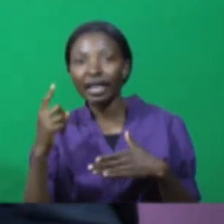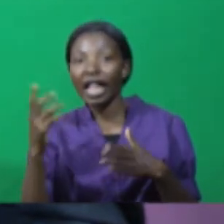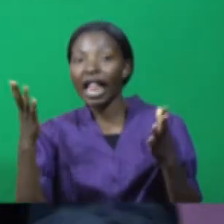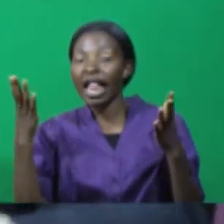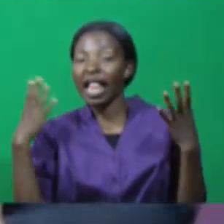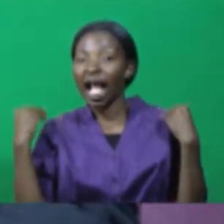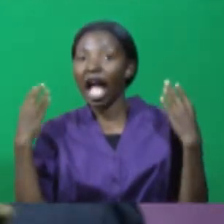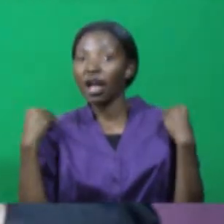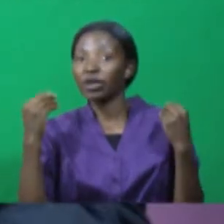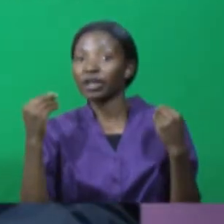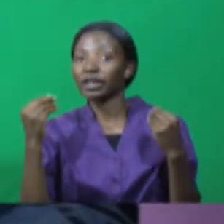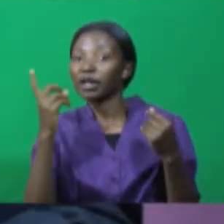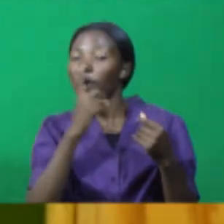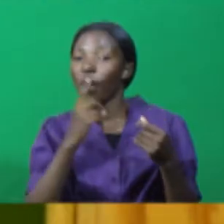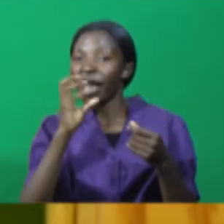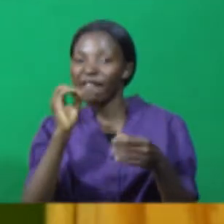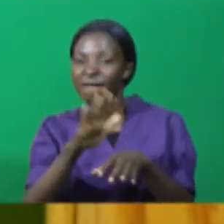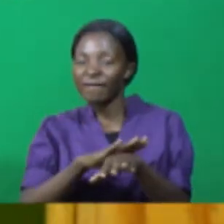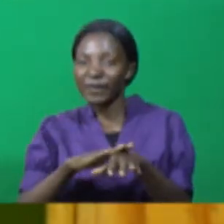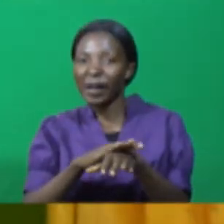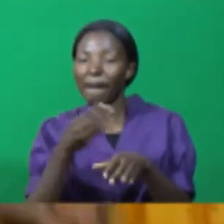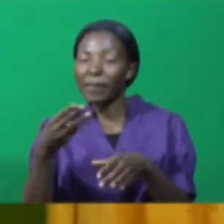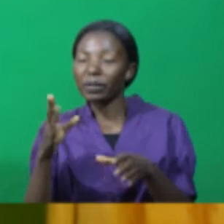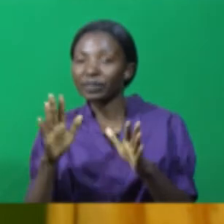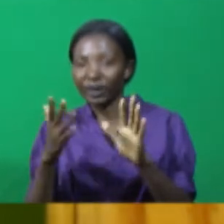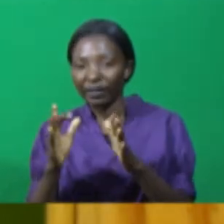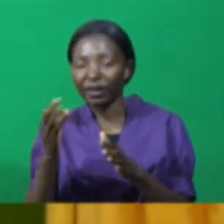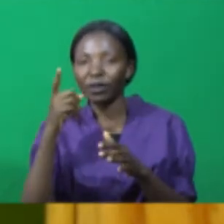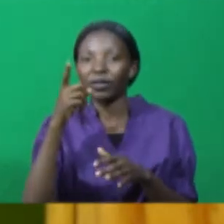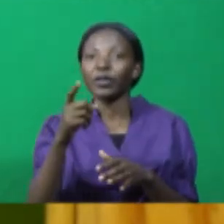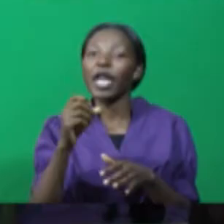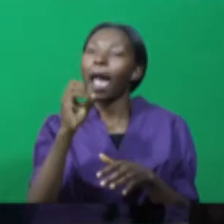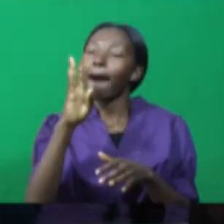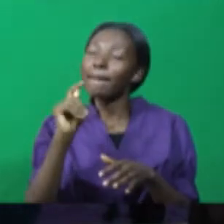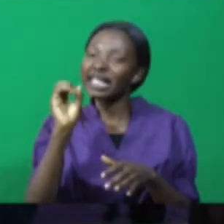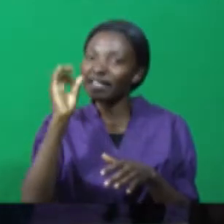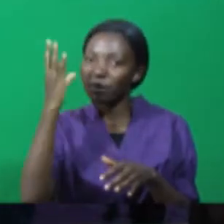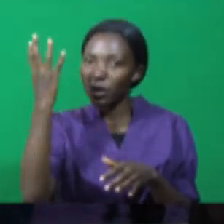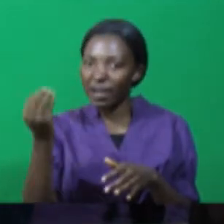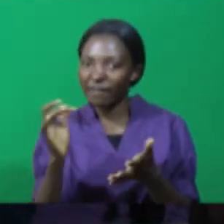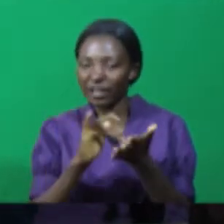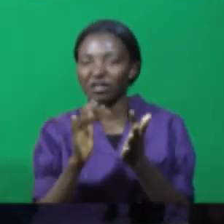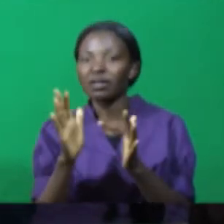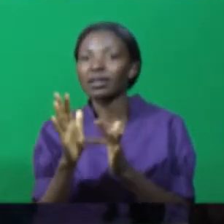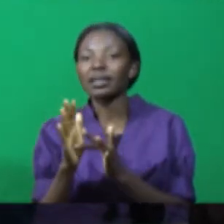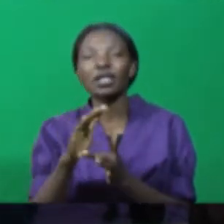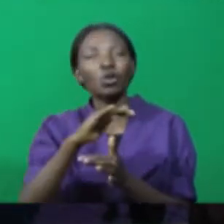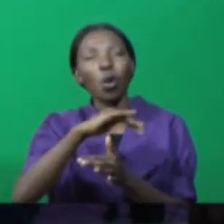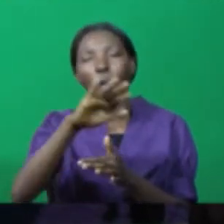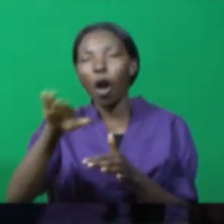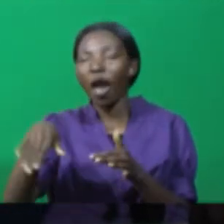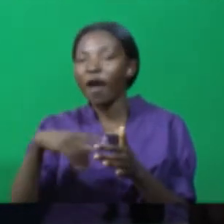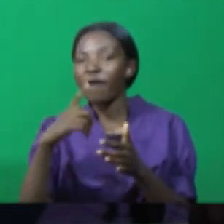akazora mafuta eshumba ndokuti utyise vanhu vakutye. Zorai Jesu. Thank you, Pastor Hannah. I tell you. All